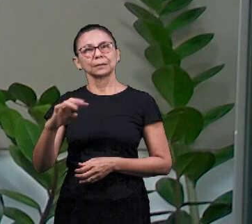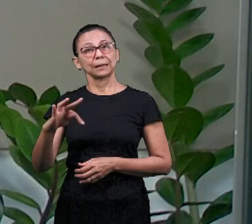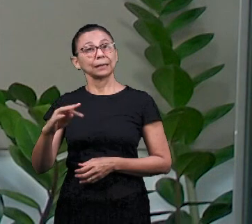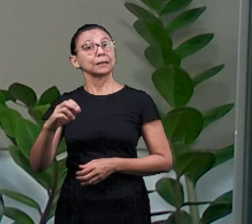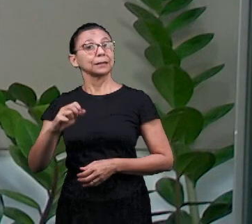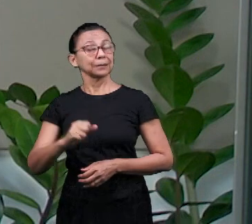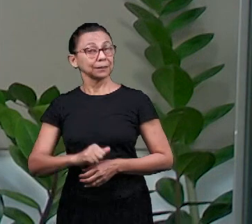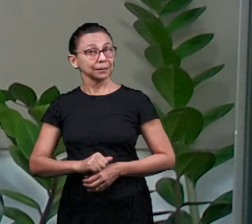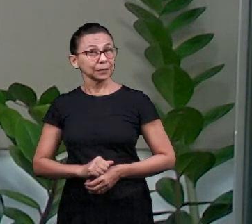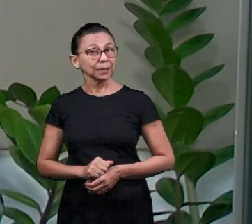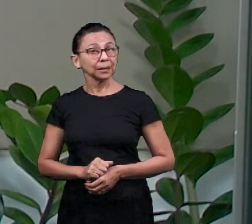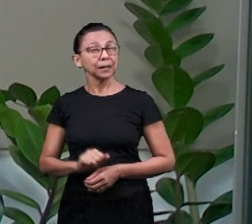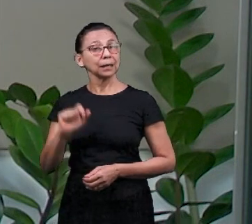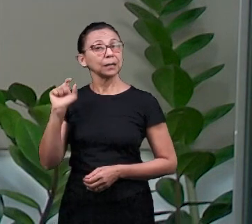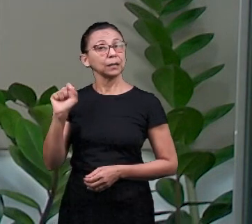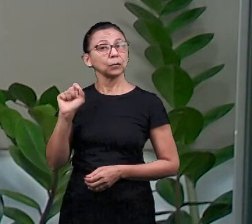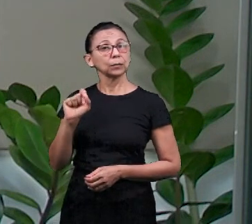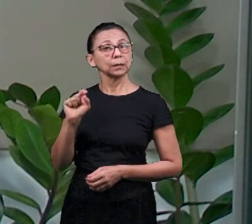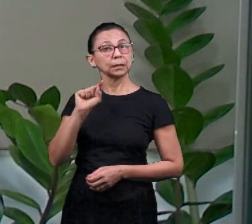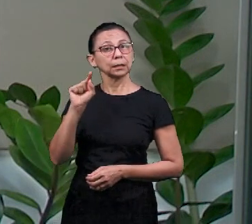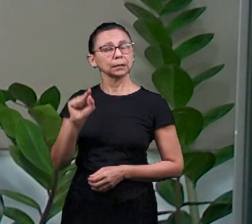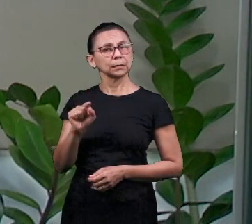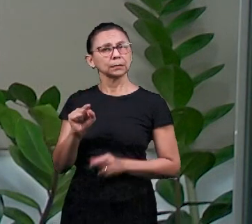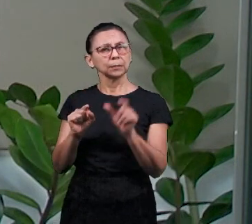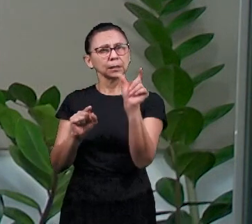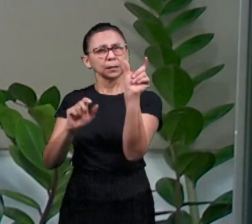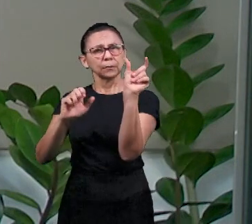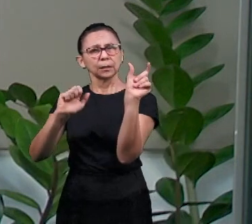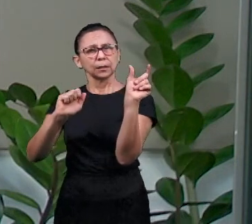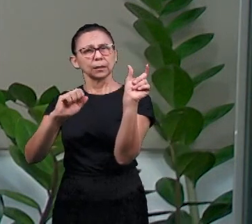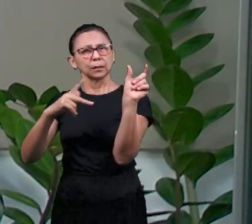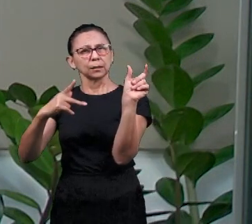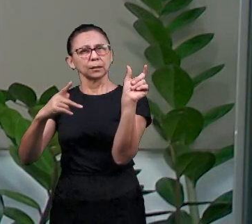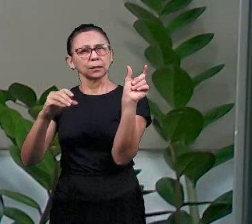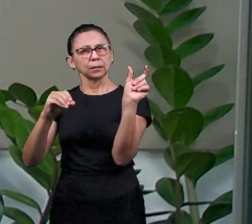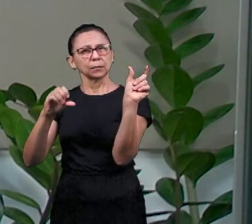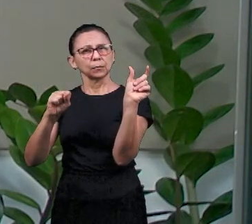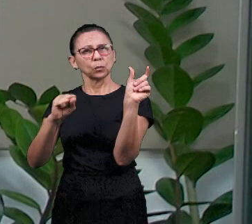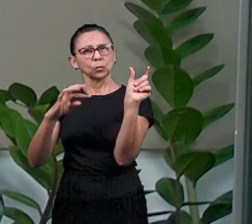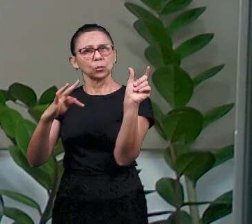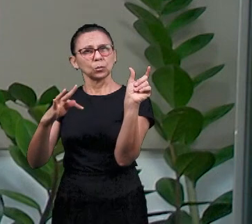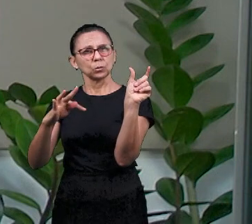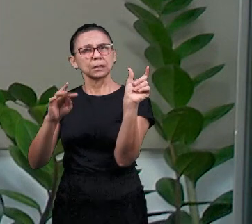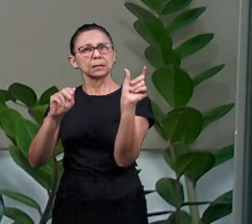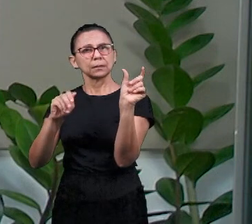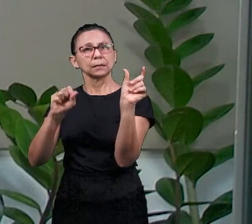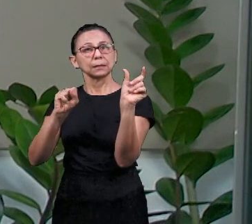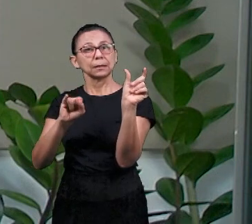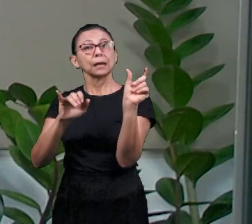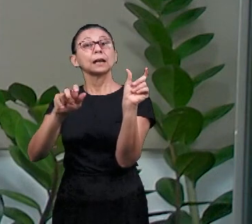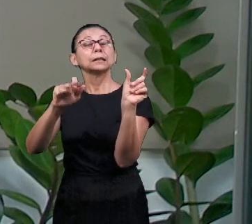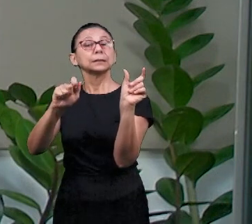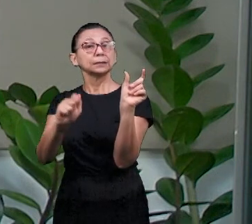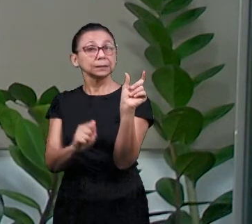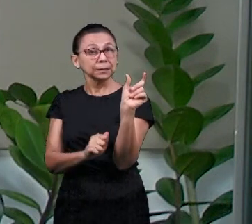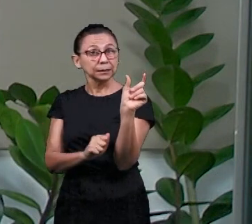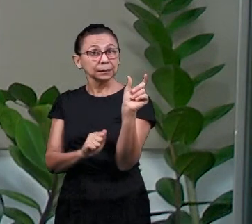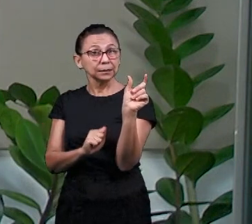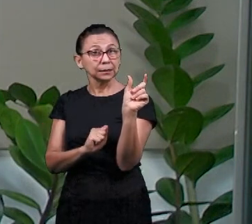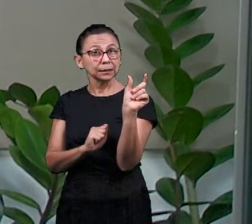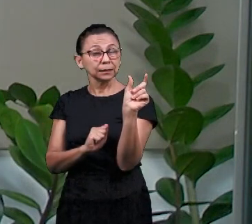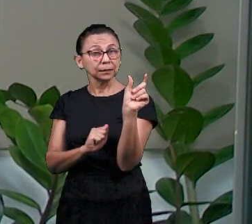parce que l'apostasie, on va dire, elle se manifeste avec tout le pouvoir maintenant à la